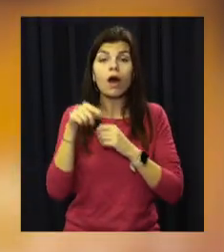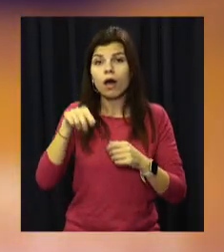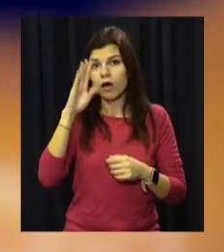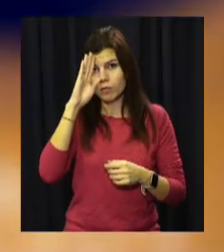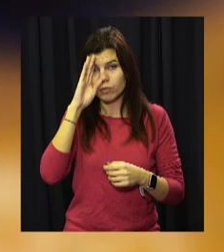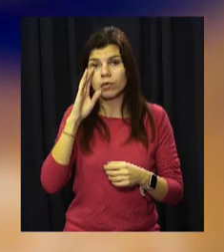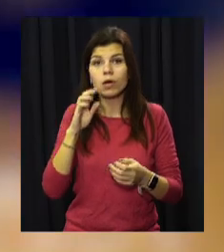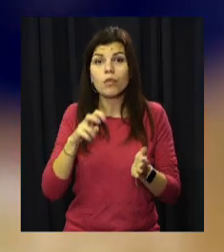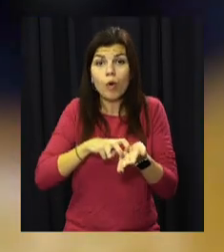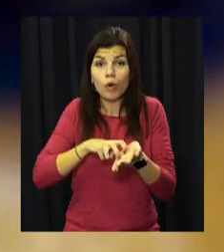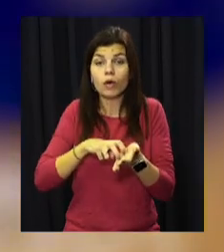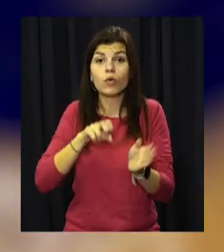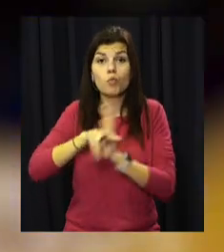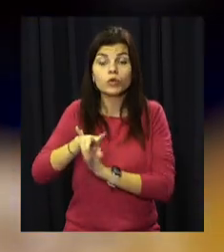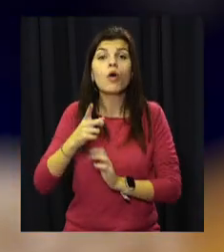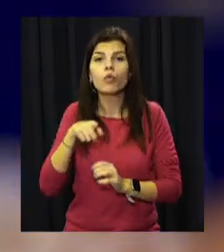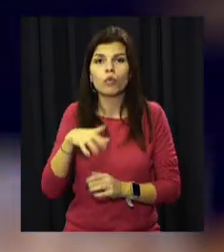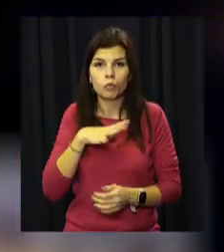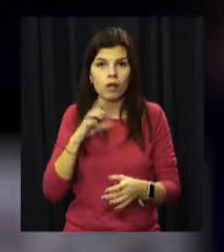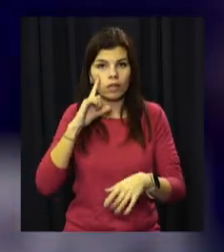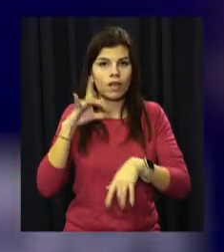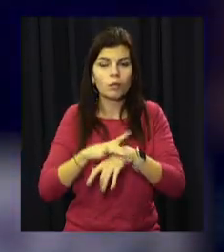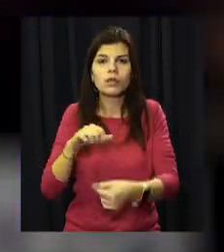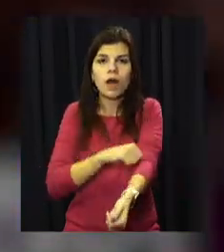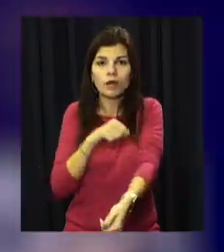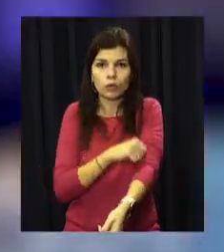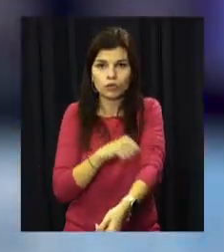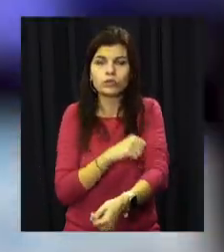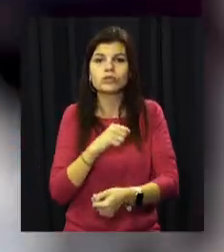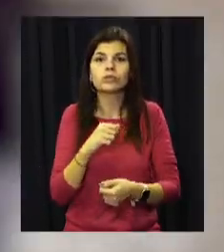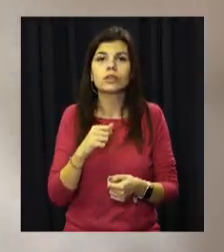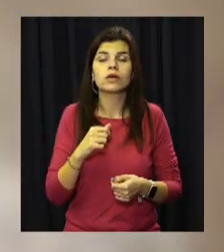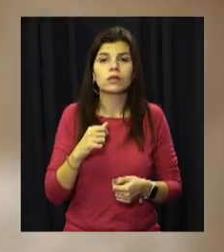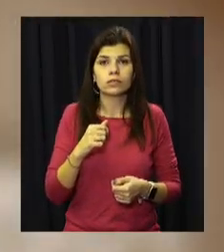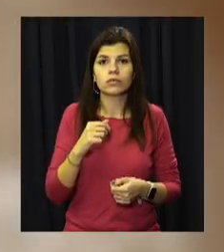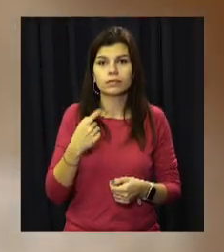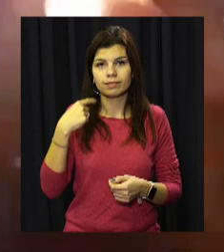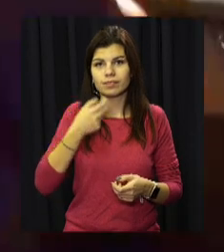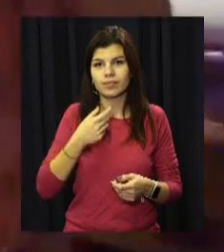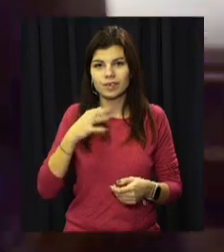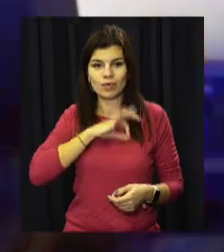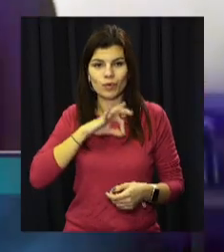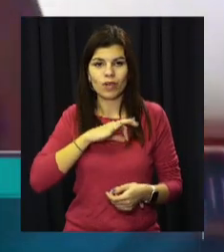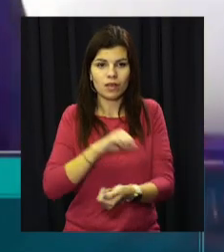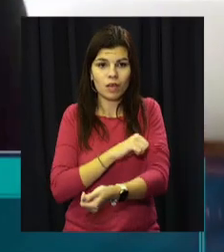сп'яніння. Поліція відкрила кримінальне провадження, своєї вини водій не заперечував.